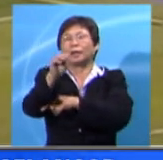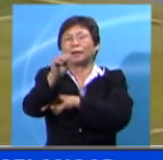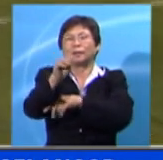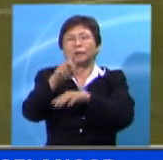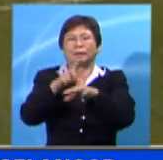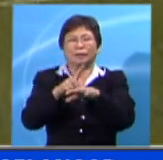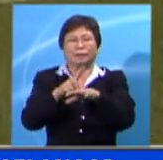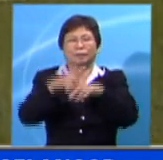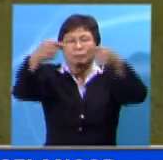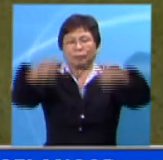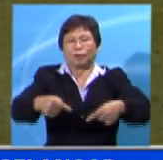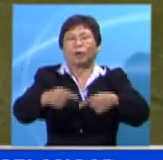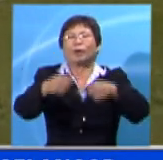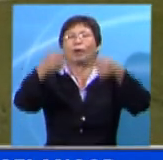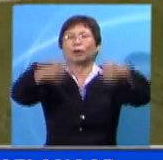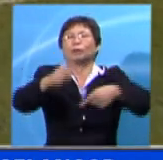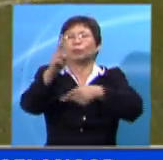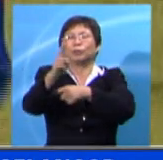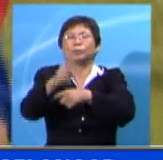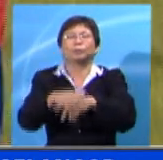Yunus dalam perlawanan